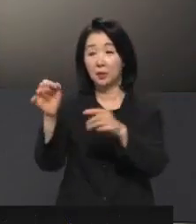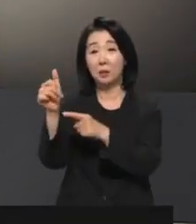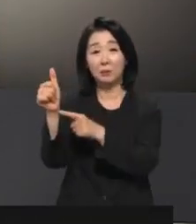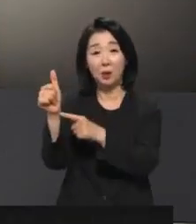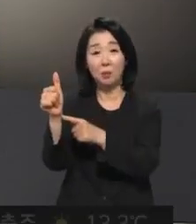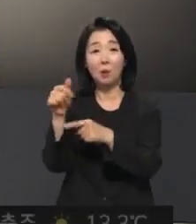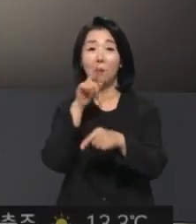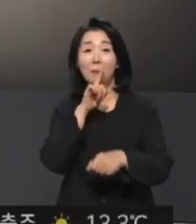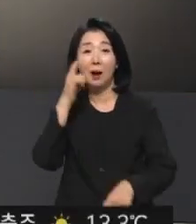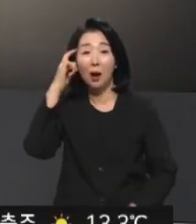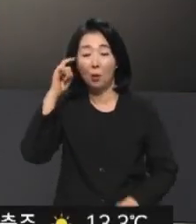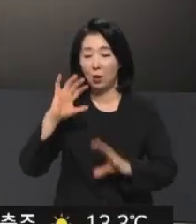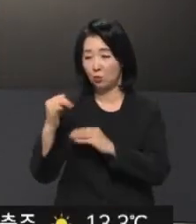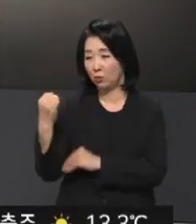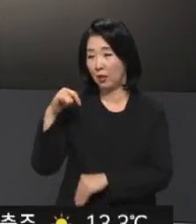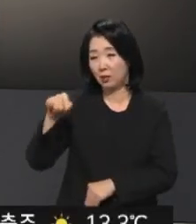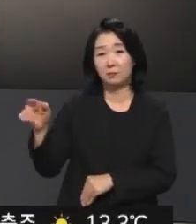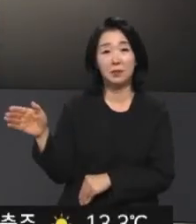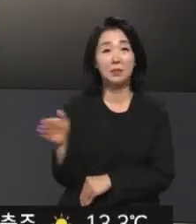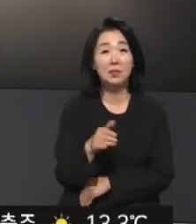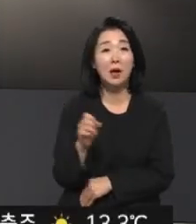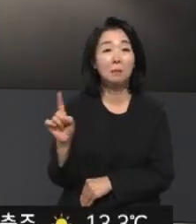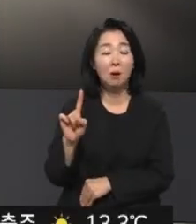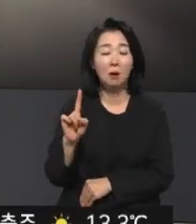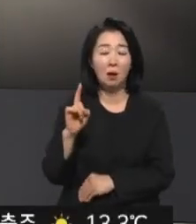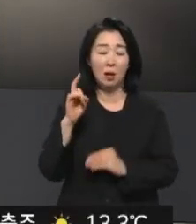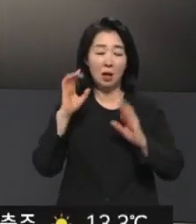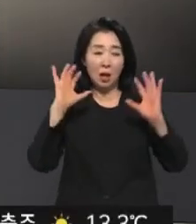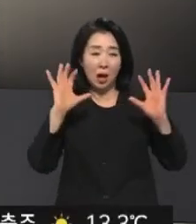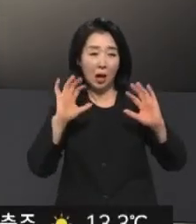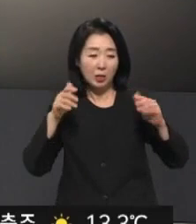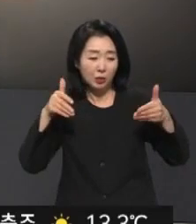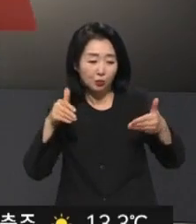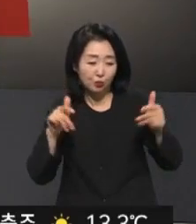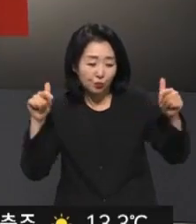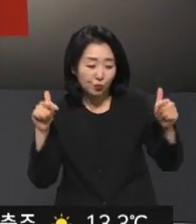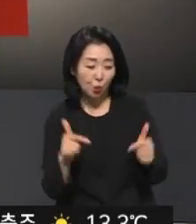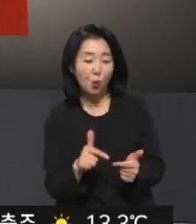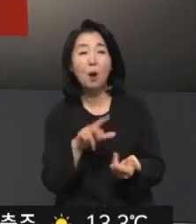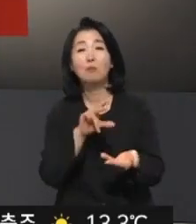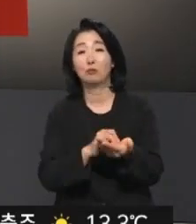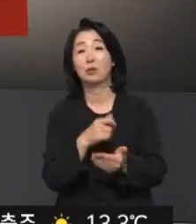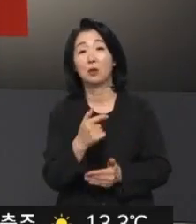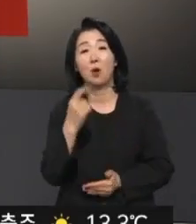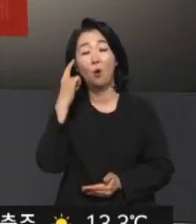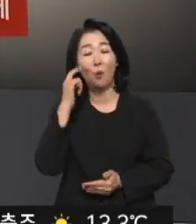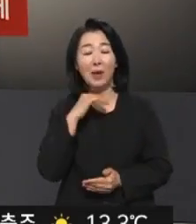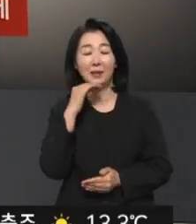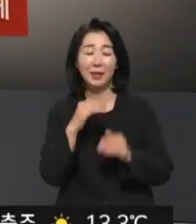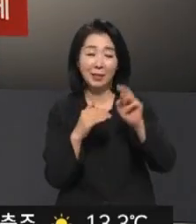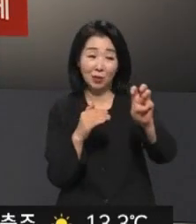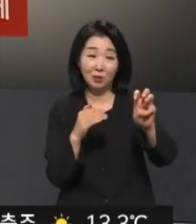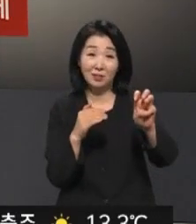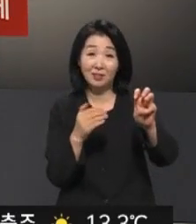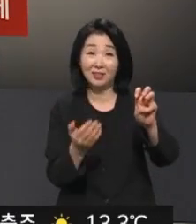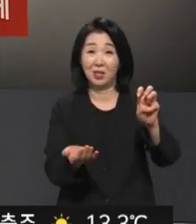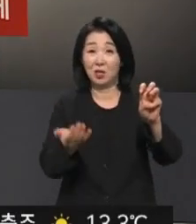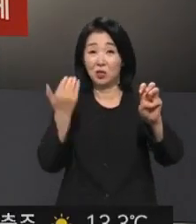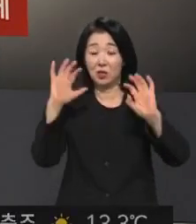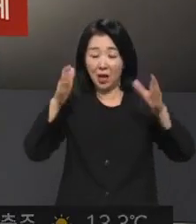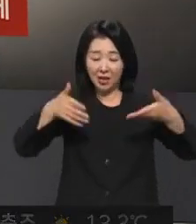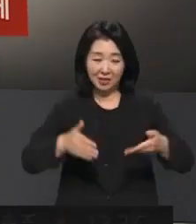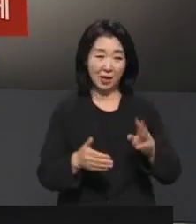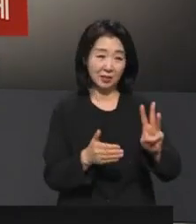이유, 최근 국민의힘으로부터 시작된 저출산 대책 논란 때문으로 보입니다. 30살 전에 자녀를 3명 이상